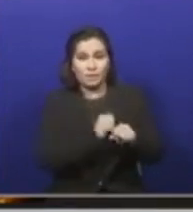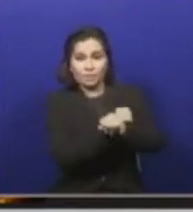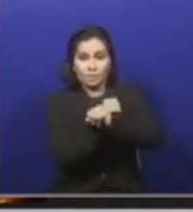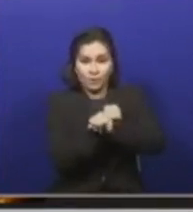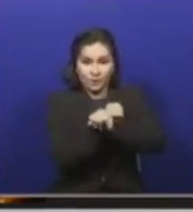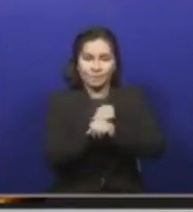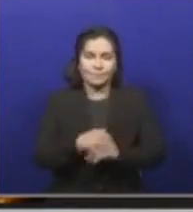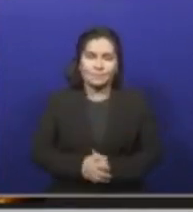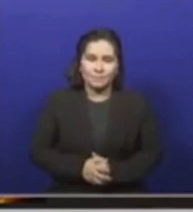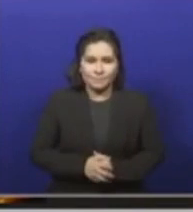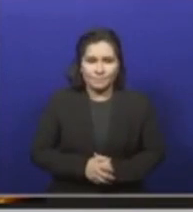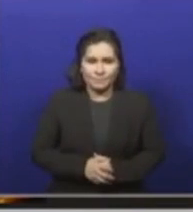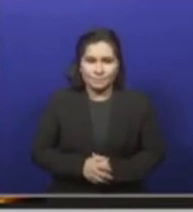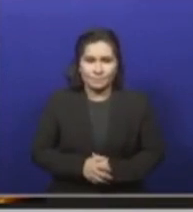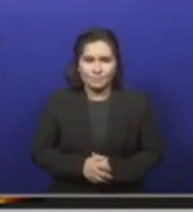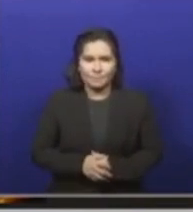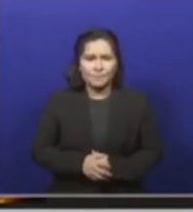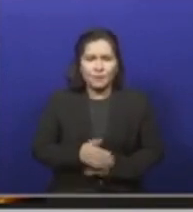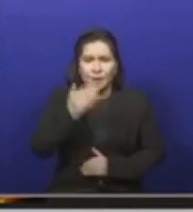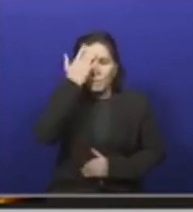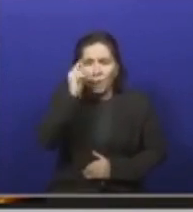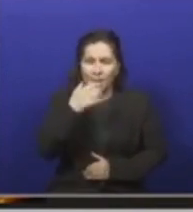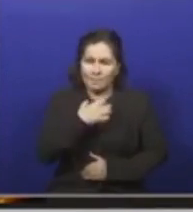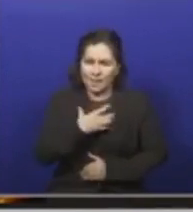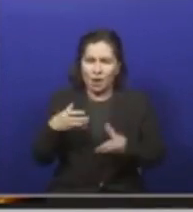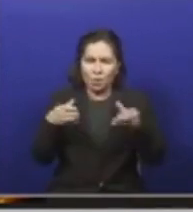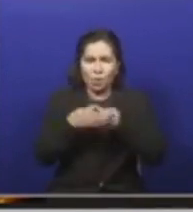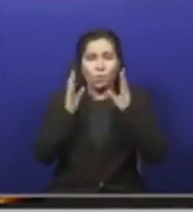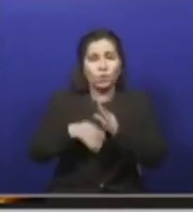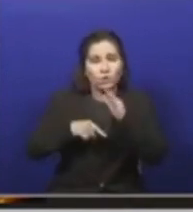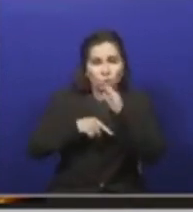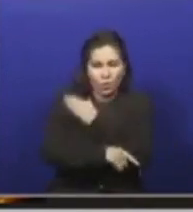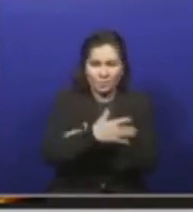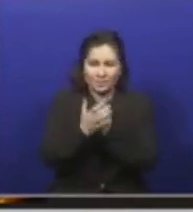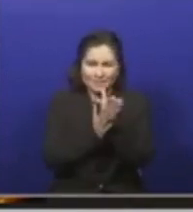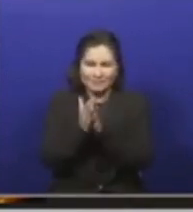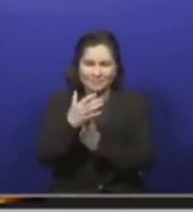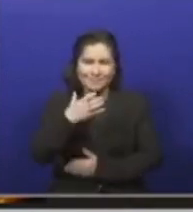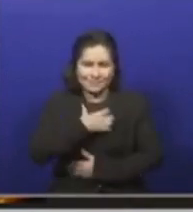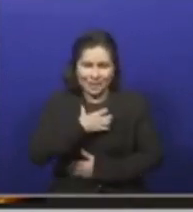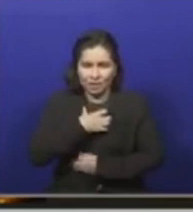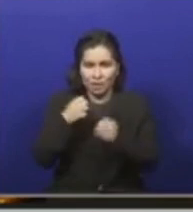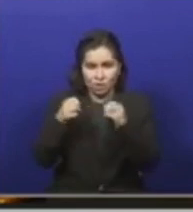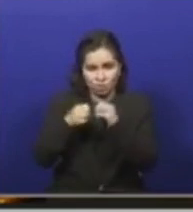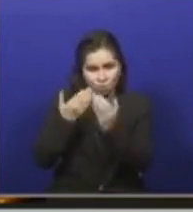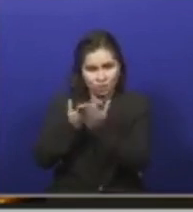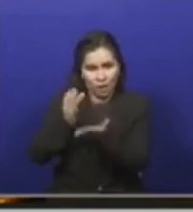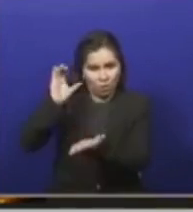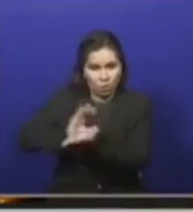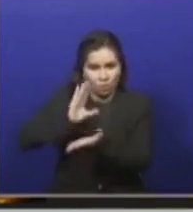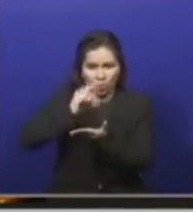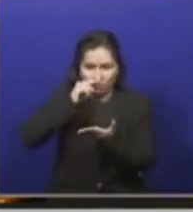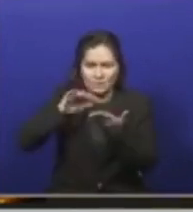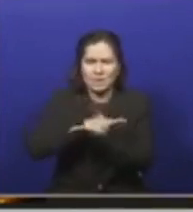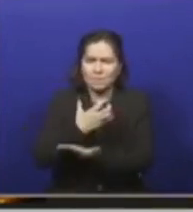ใช้วัสดุที่แข็งแรงขึ้นเพื่อไม่ให้กลุ่มคนที่จ้องจะทุจริตทะลวงฝ่าฟันเข้ามาได้ตัวแทนส.ส.ในกรรมธิการจ